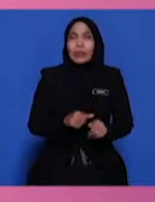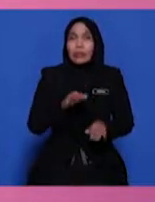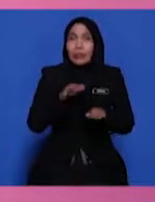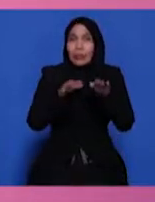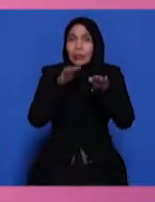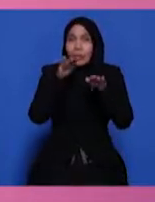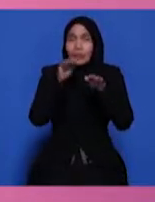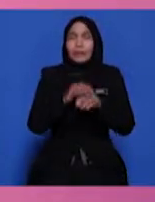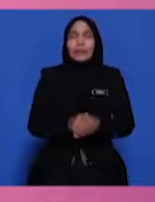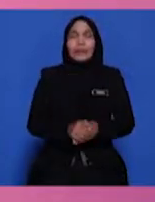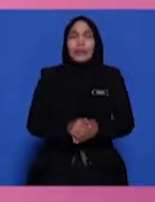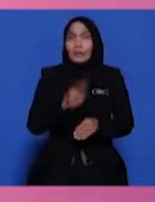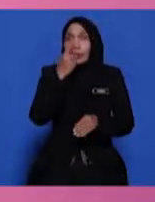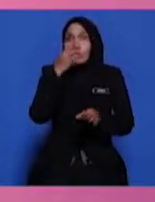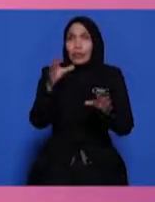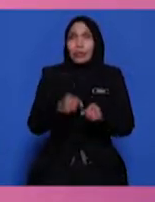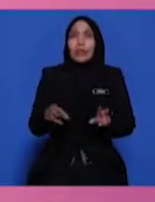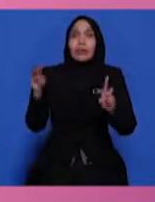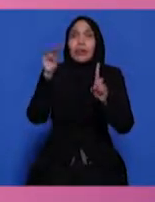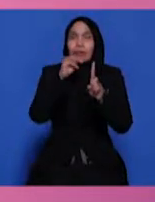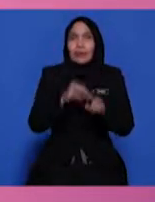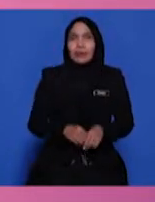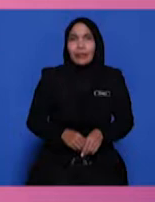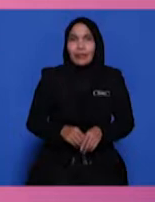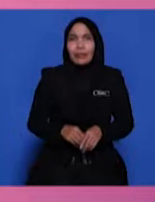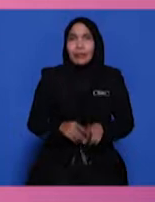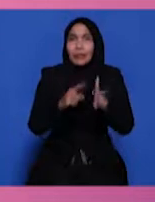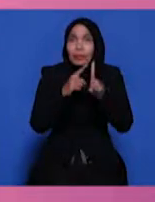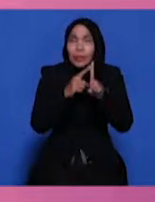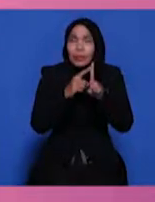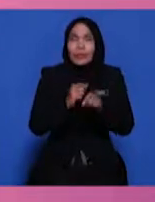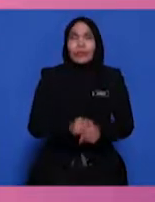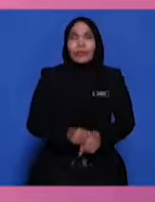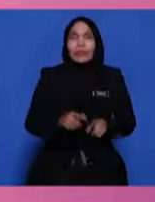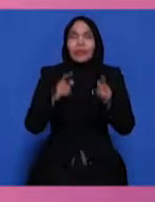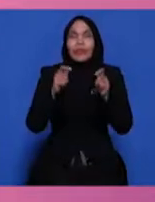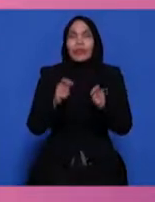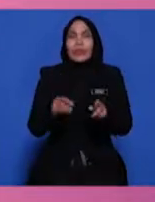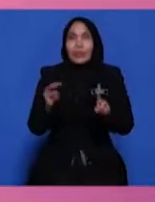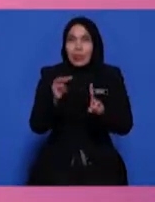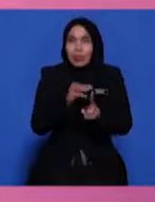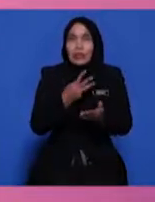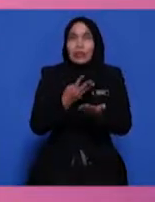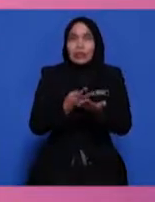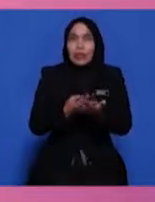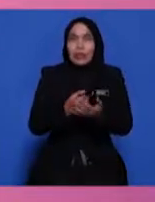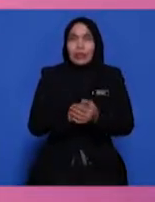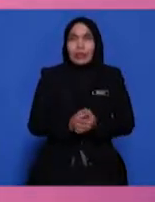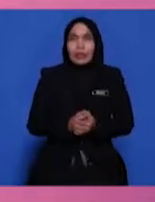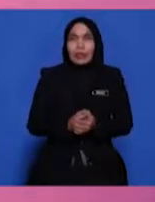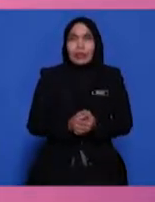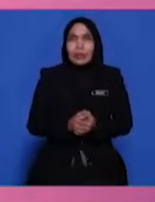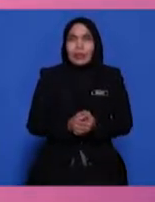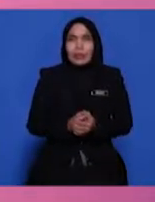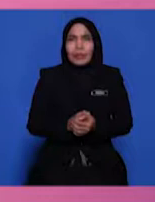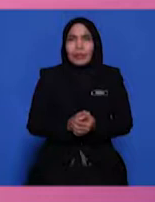yang dikehendaki. Langkah pertama, iaitu menetapkan matlamat kewangan dapat